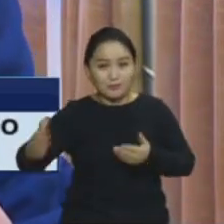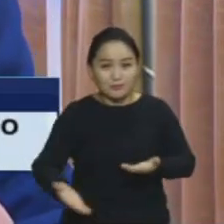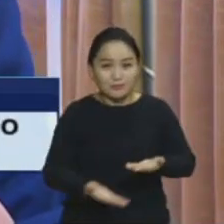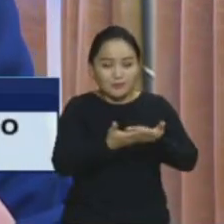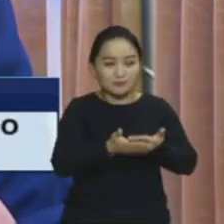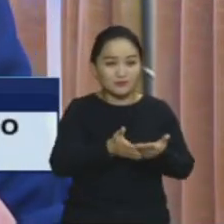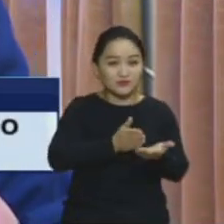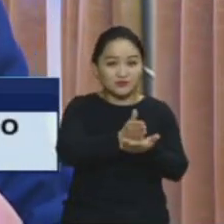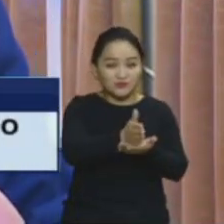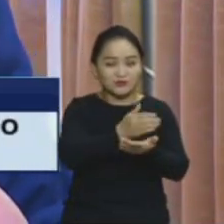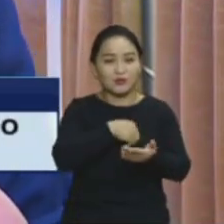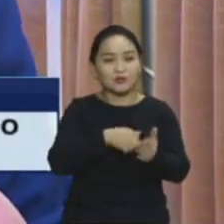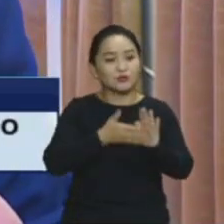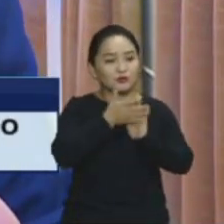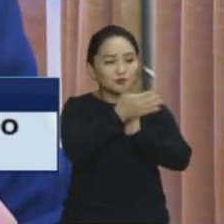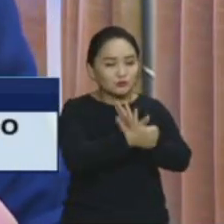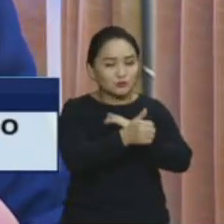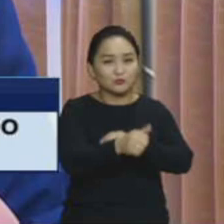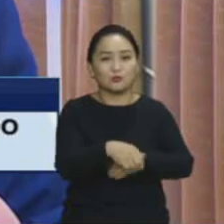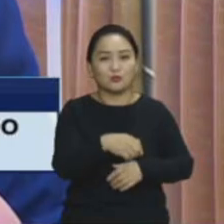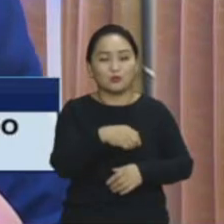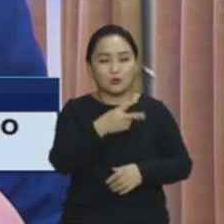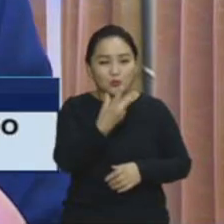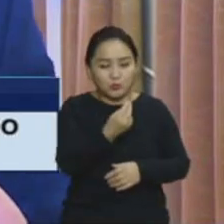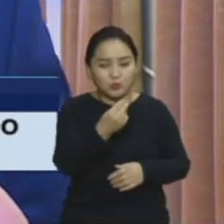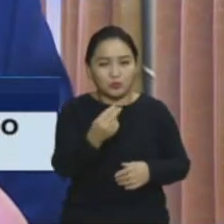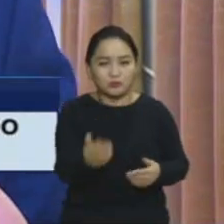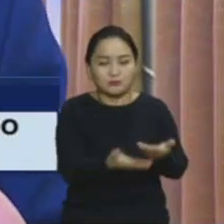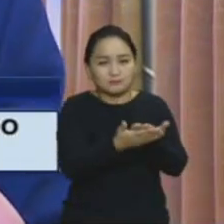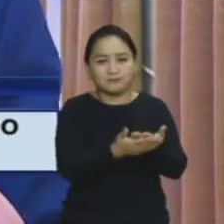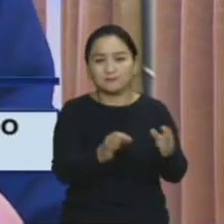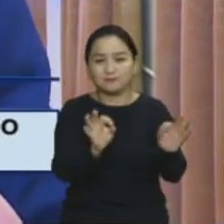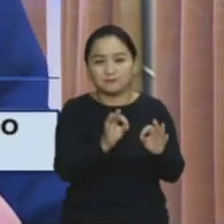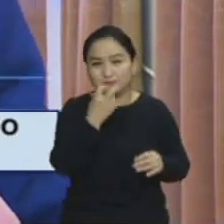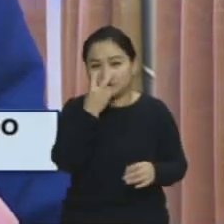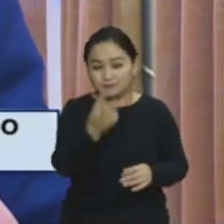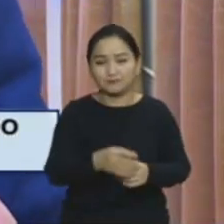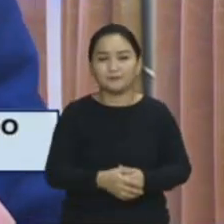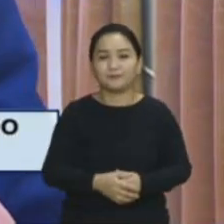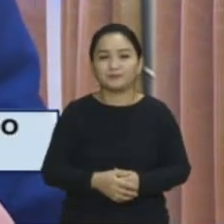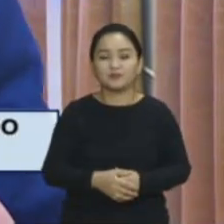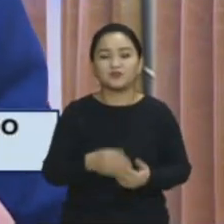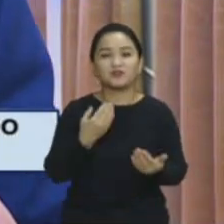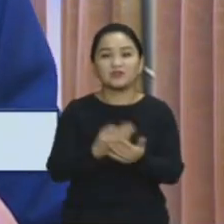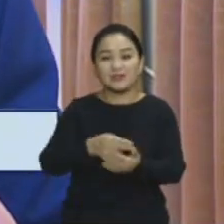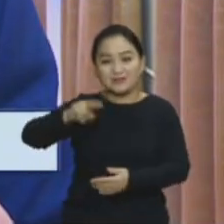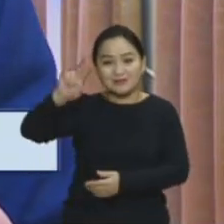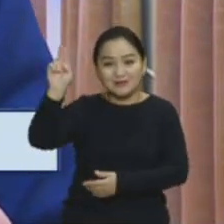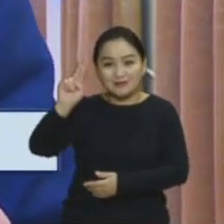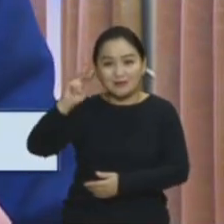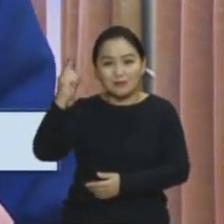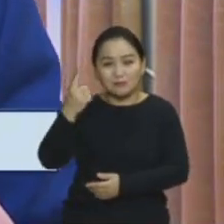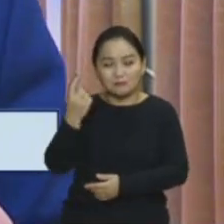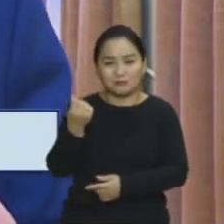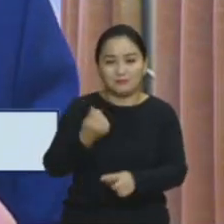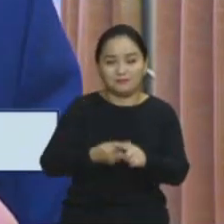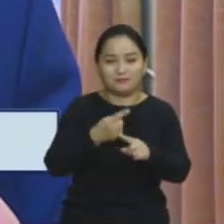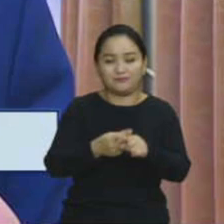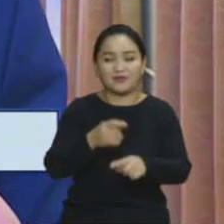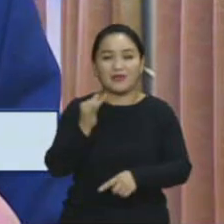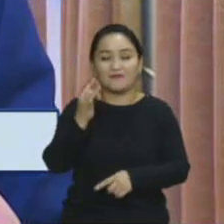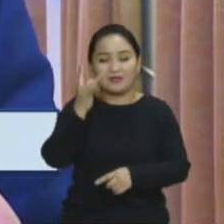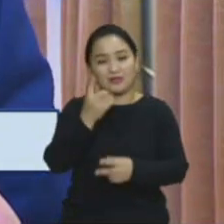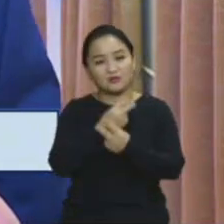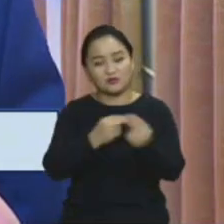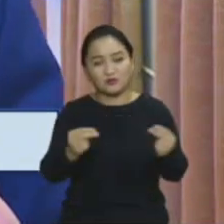бол ер нь бодиттой тийм зүйл бол бага харагдаад байна л гэж бодож байна. Үүний тодорхой шинж чанарын үн нэмжээ, инфляци одоо чөлөөтэй байна, валютын ханш өсөе